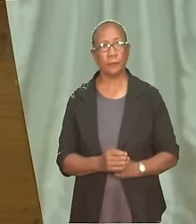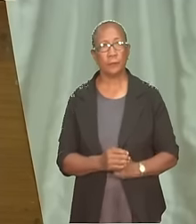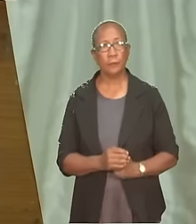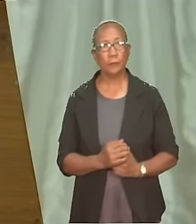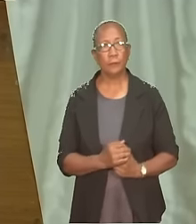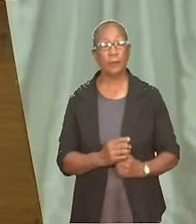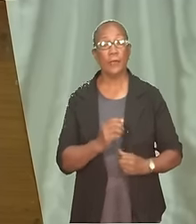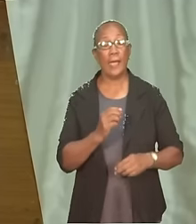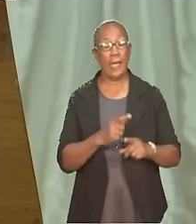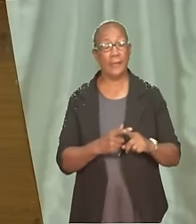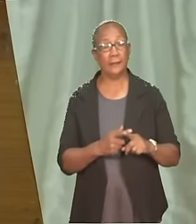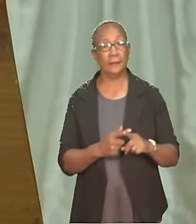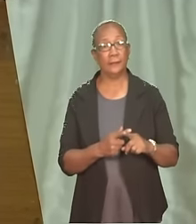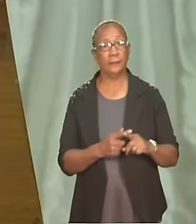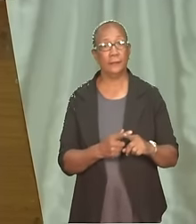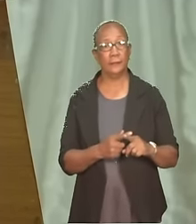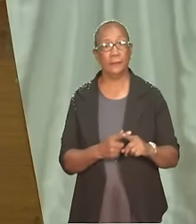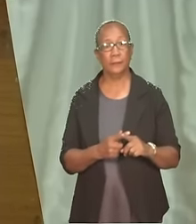En